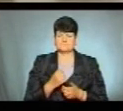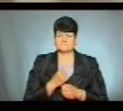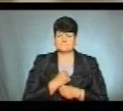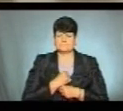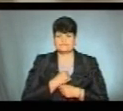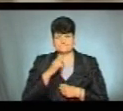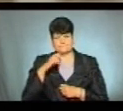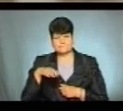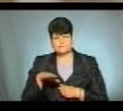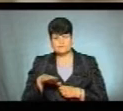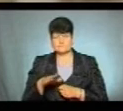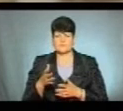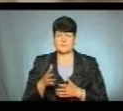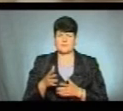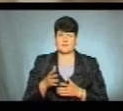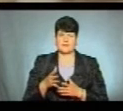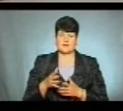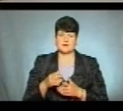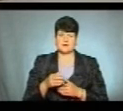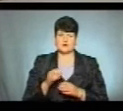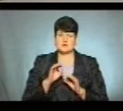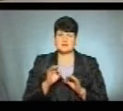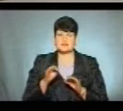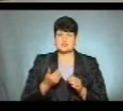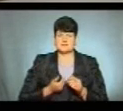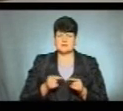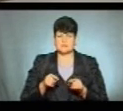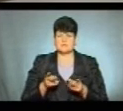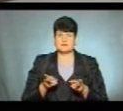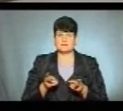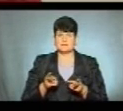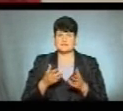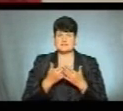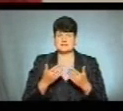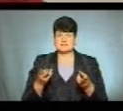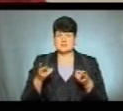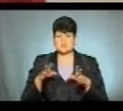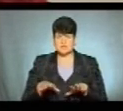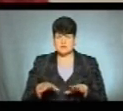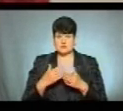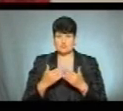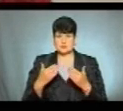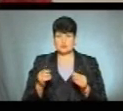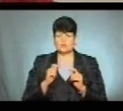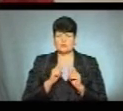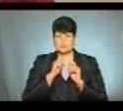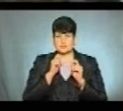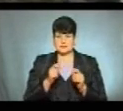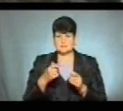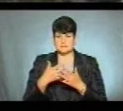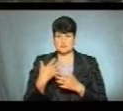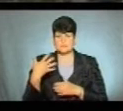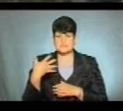батьківщиною, розказують про те, як живеться їм там. Виставка залишається в краєзнавчому музеї, тут подарено близько 50